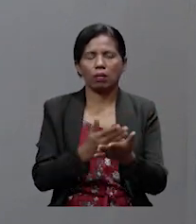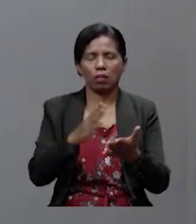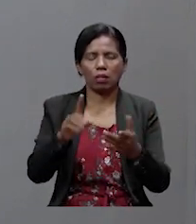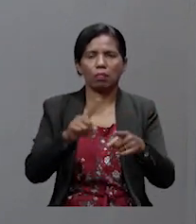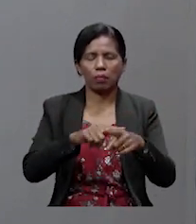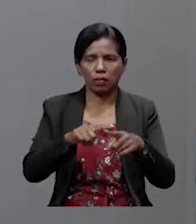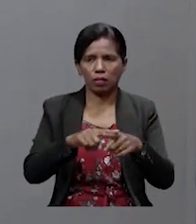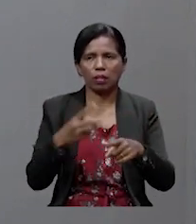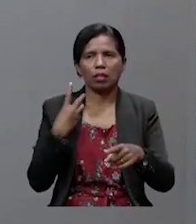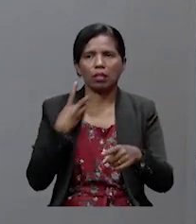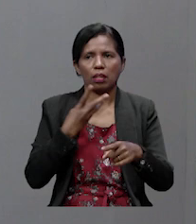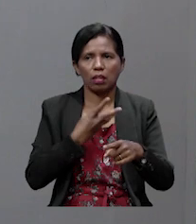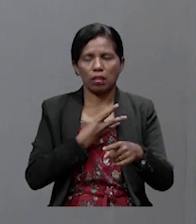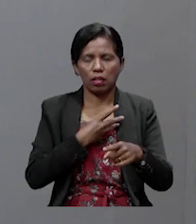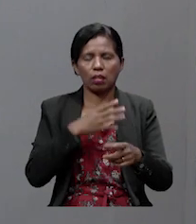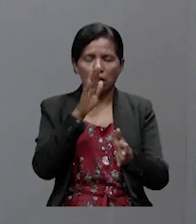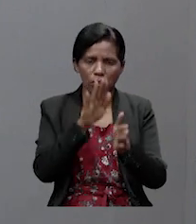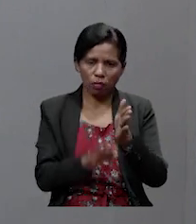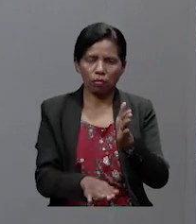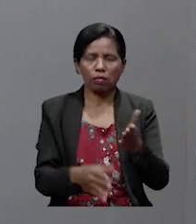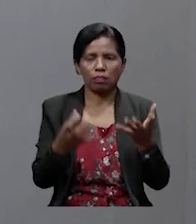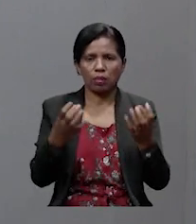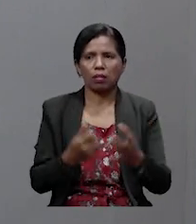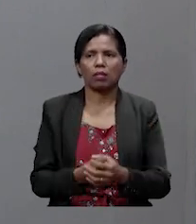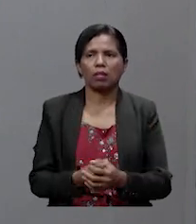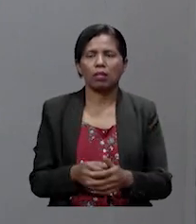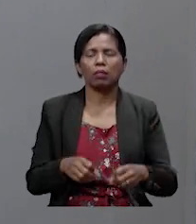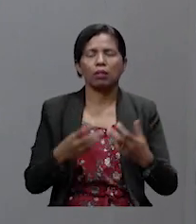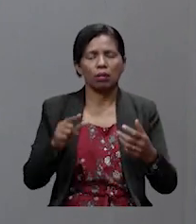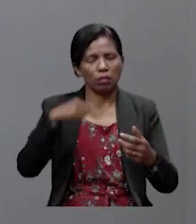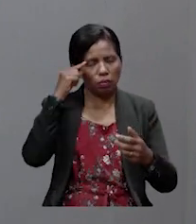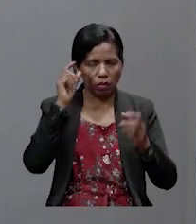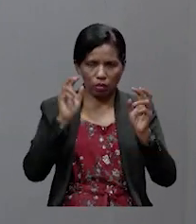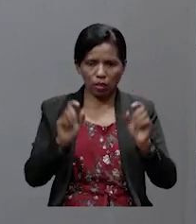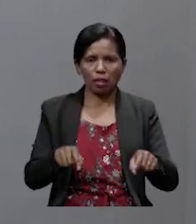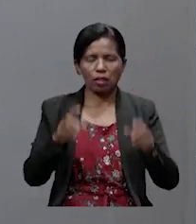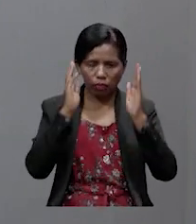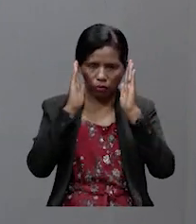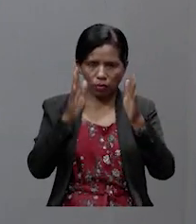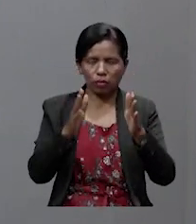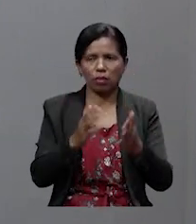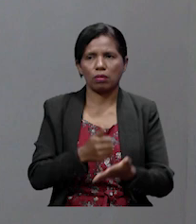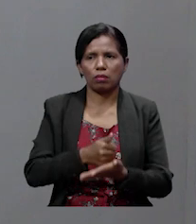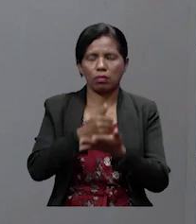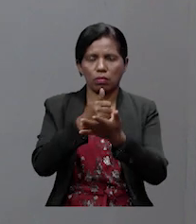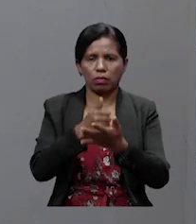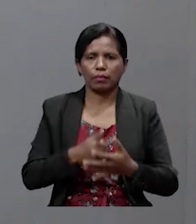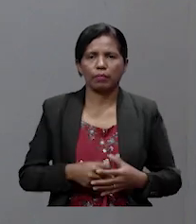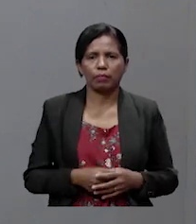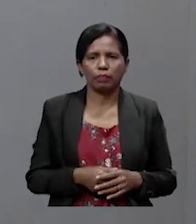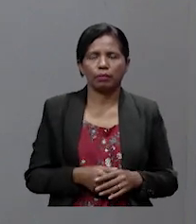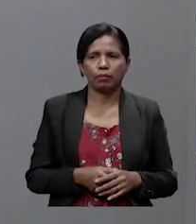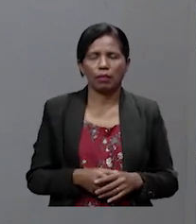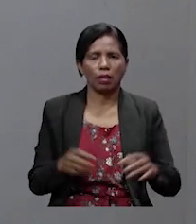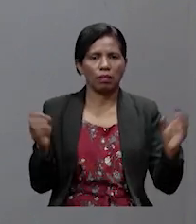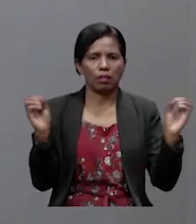depois ita ku amakastan sene zestang ne mete presa governo teng tomatan are parhu di hadia zestang ne selai